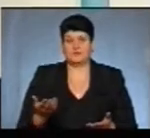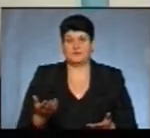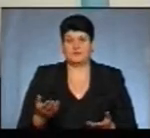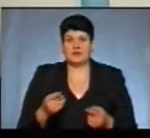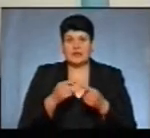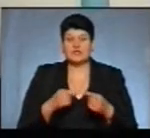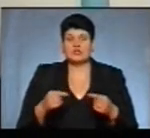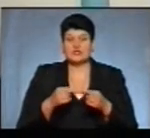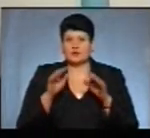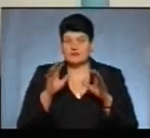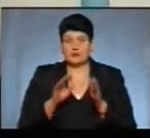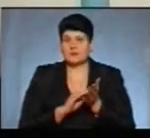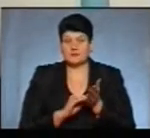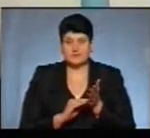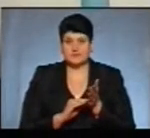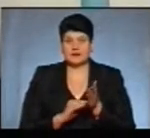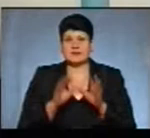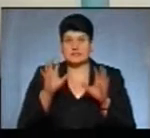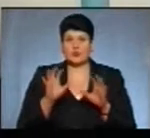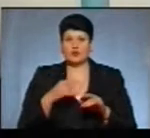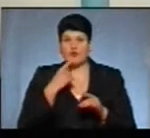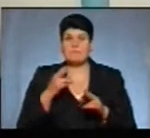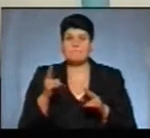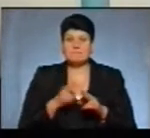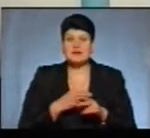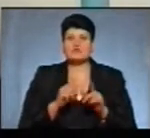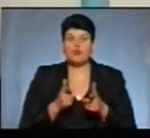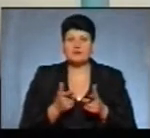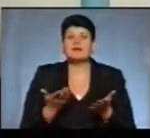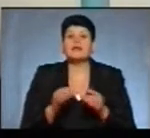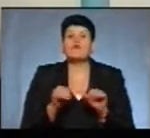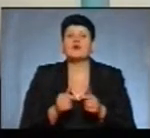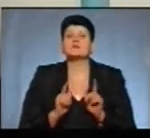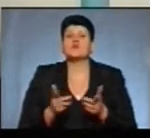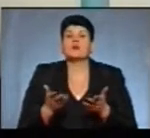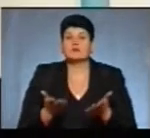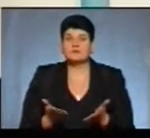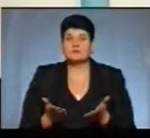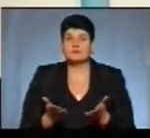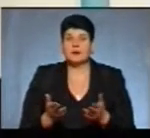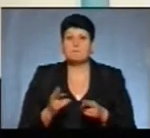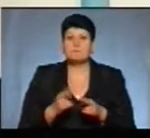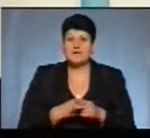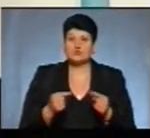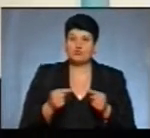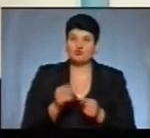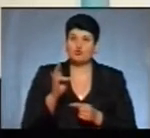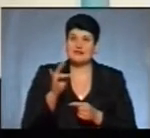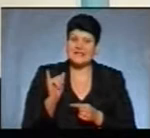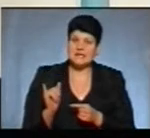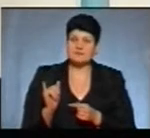це не передбачає. Закон каже так, без згоди. В якій формі має бути згода? Тобто без чіткого «ні»